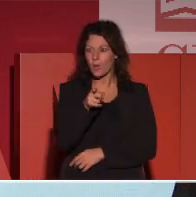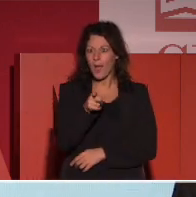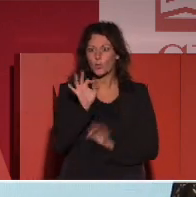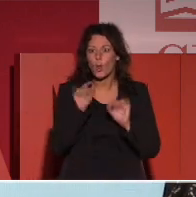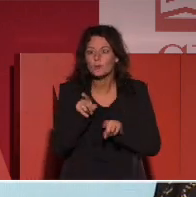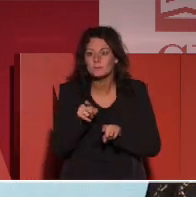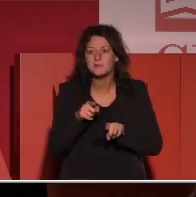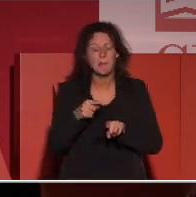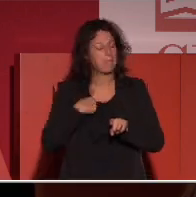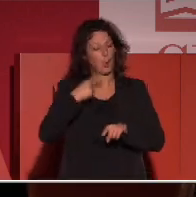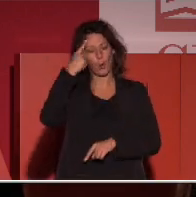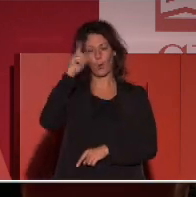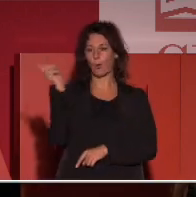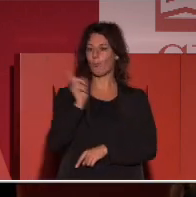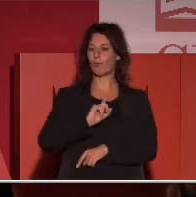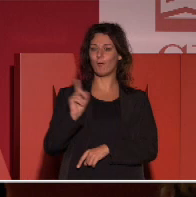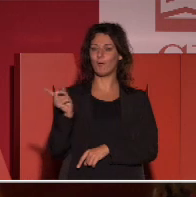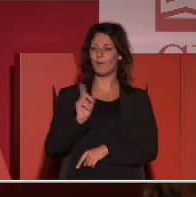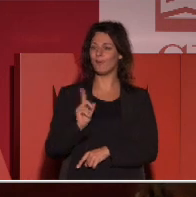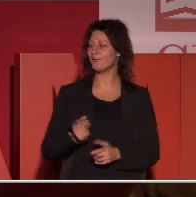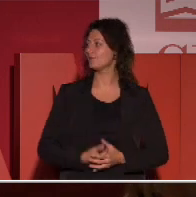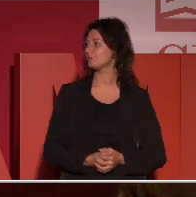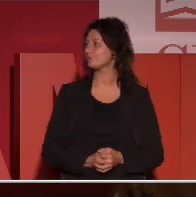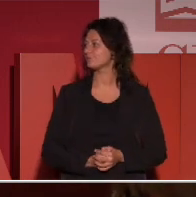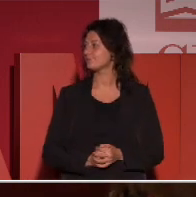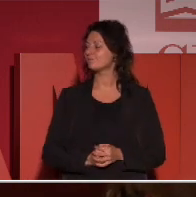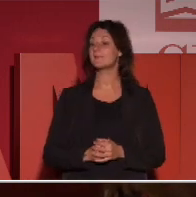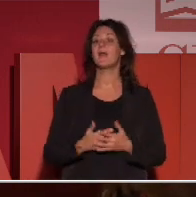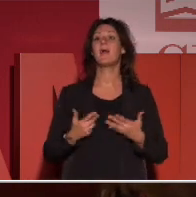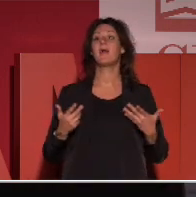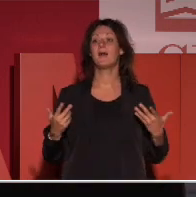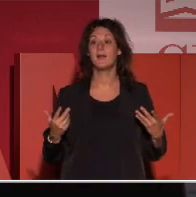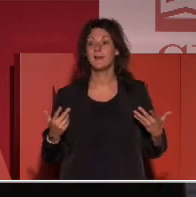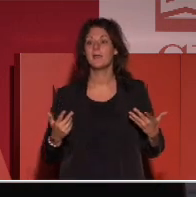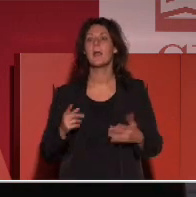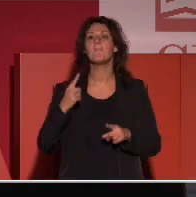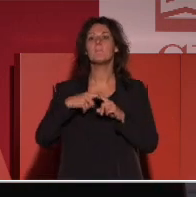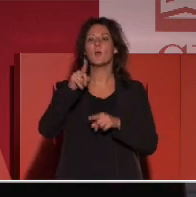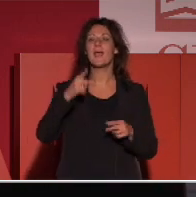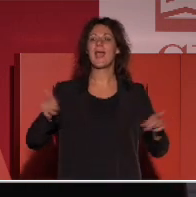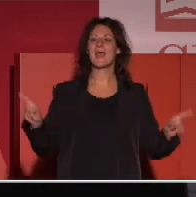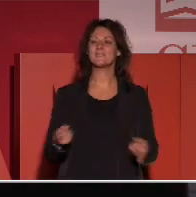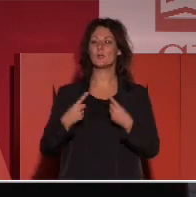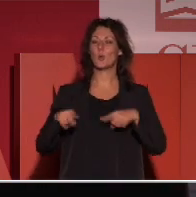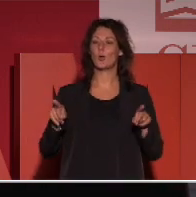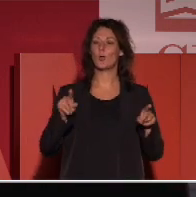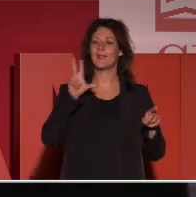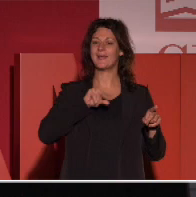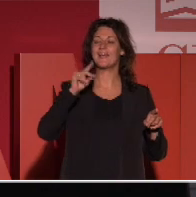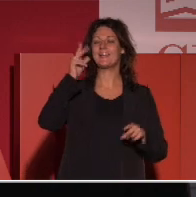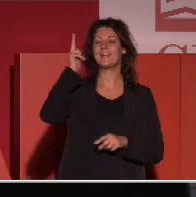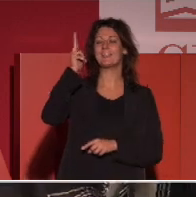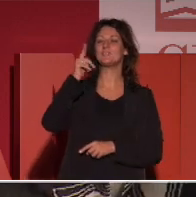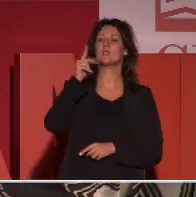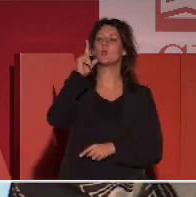sollevare la no davvero bravi ma la scelta di aretha franklin che tanto ha thank che è un grande imperativo anche abbastanza